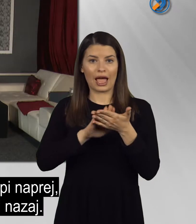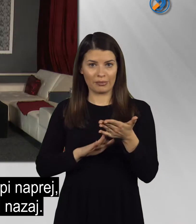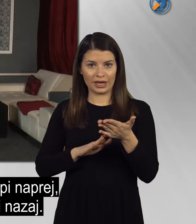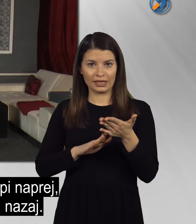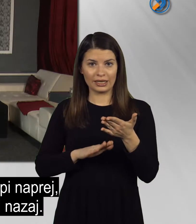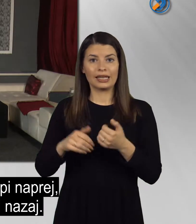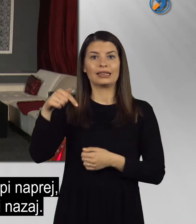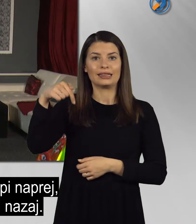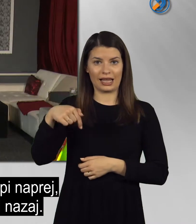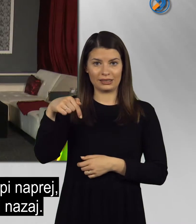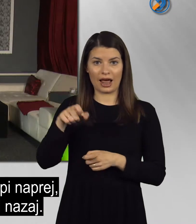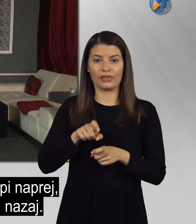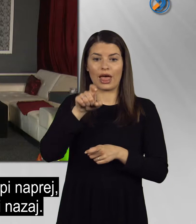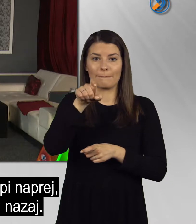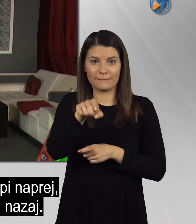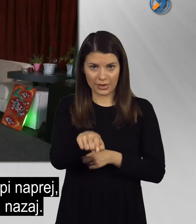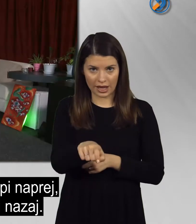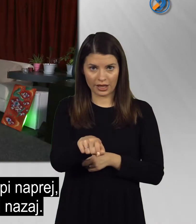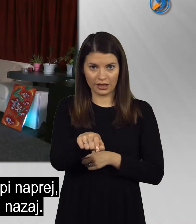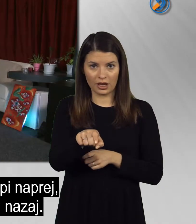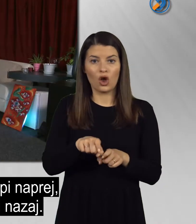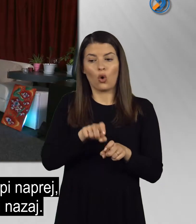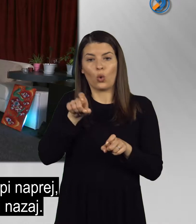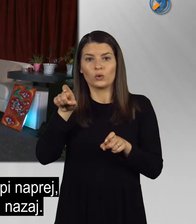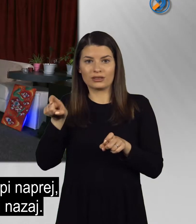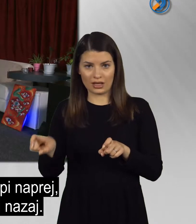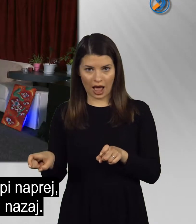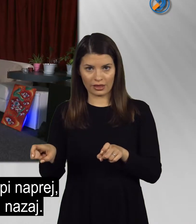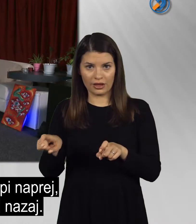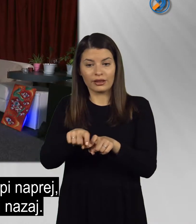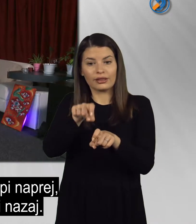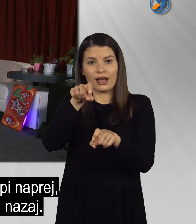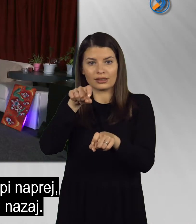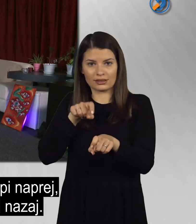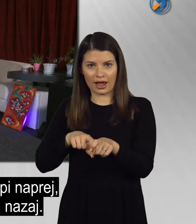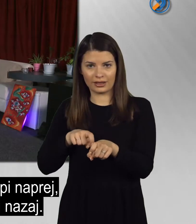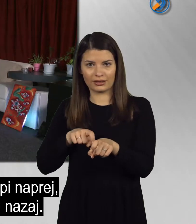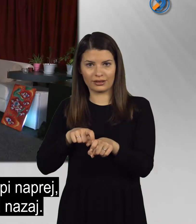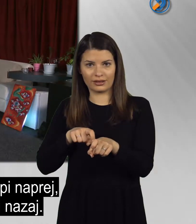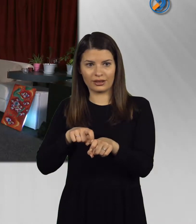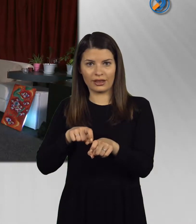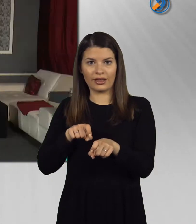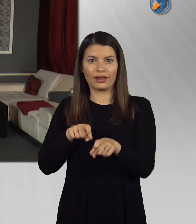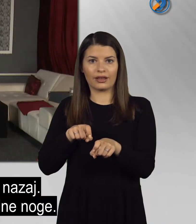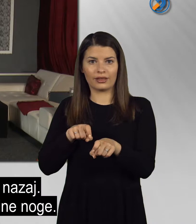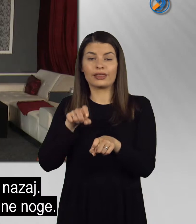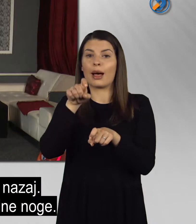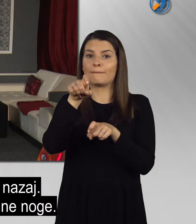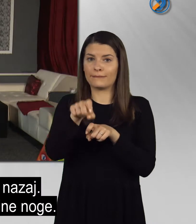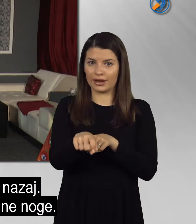Desna je stojna. Stopi naprej, stopi v stran, stopi nazaj.